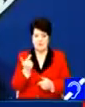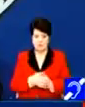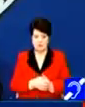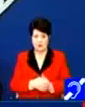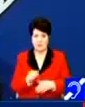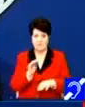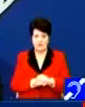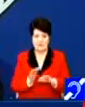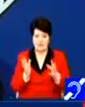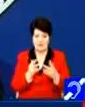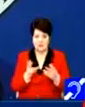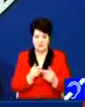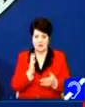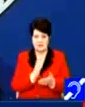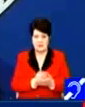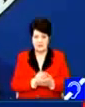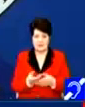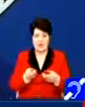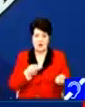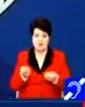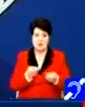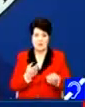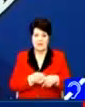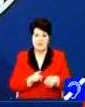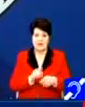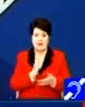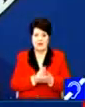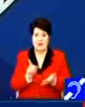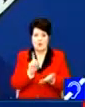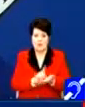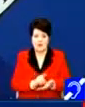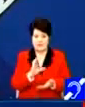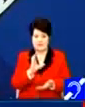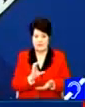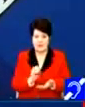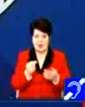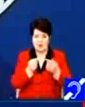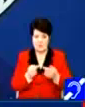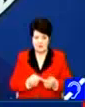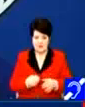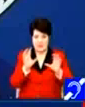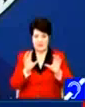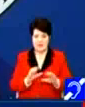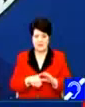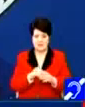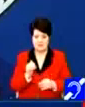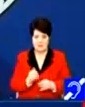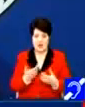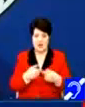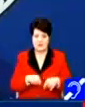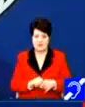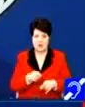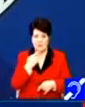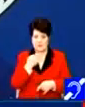de faptul că renumărarea este depusă de către o autoritate care are obligația să confirme legalitatea scrutinului, așa cum